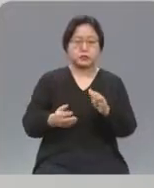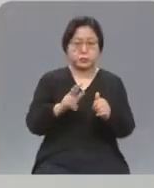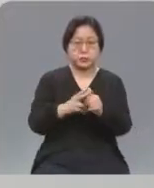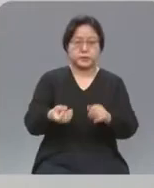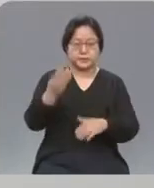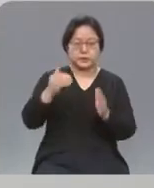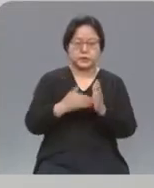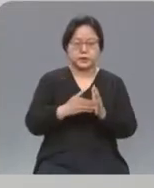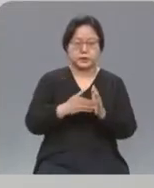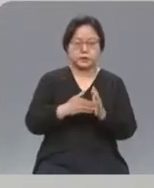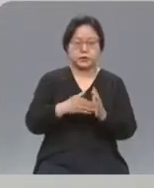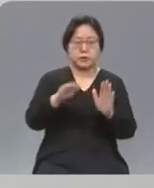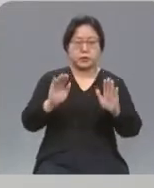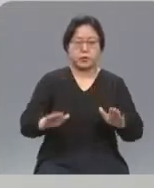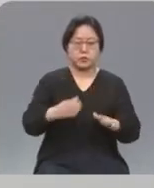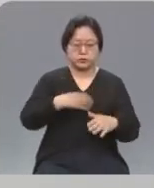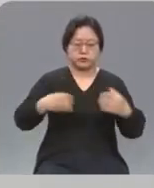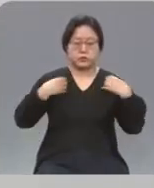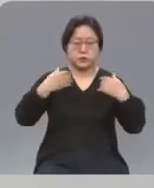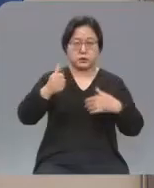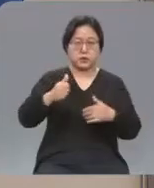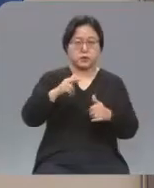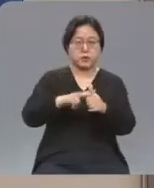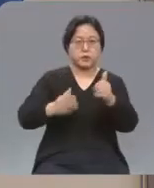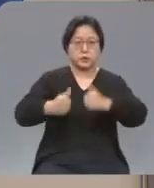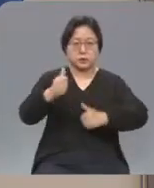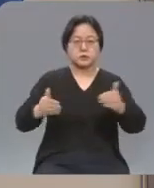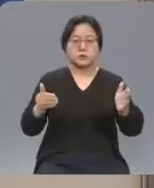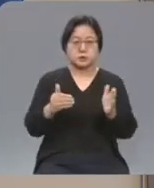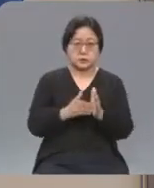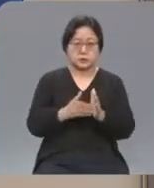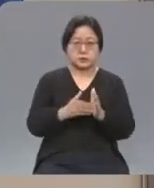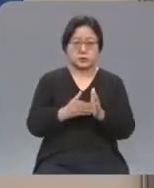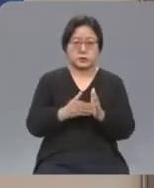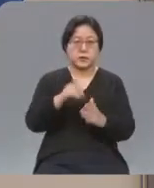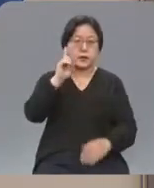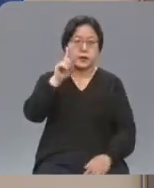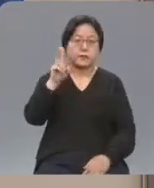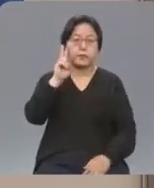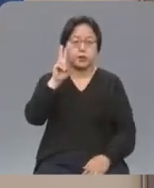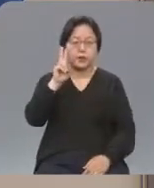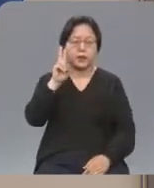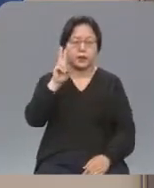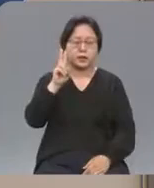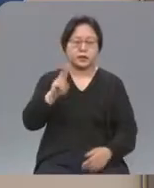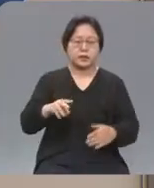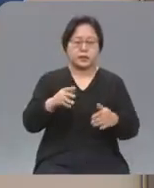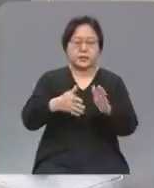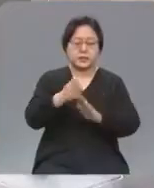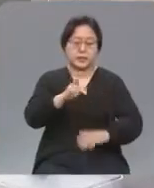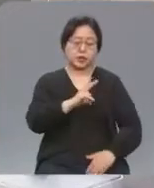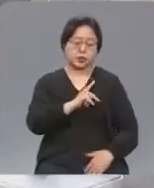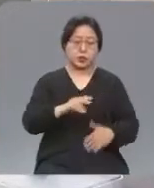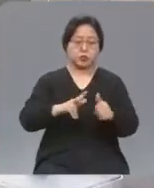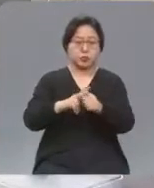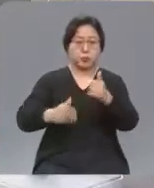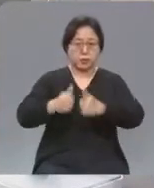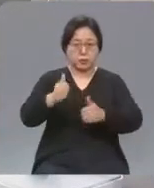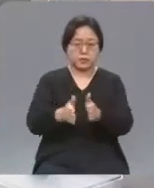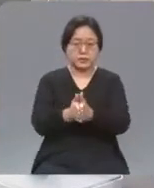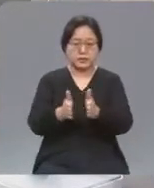민주당 광주시당 은 오늘 구청장 후보 경선을 마무리 한 데 이어 내일과 모래 이채 동안 c 의원 후보 경선에